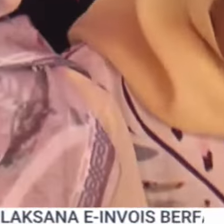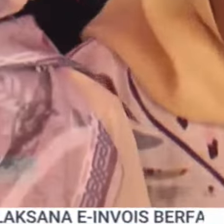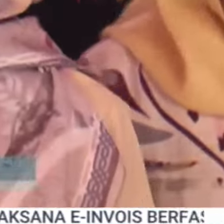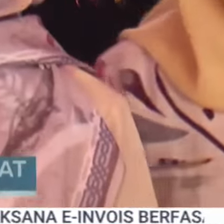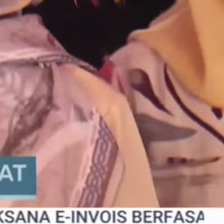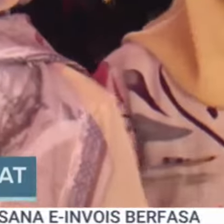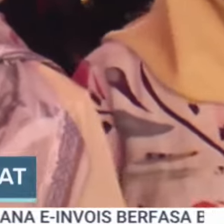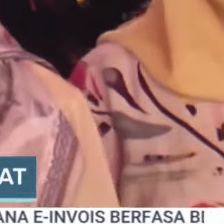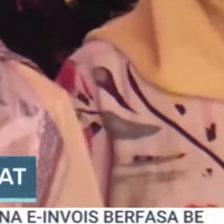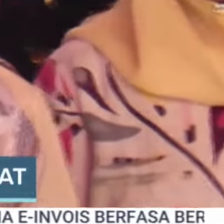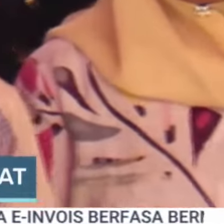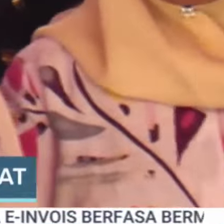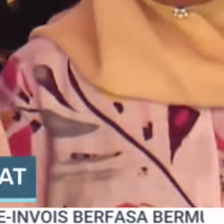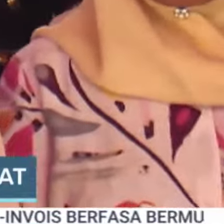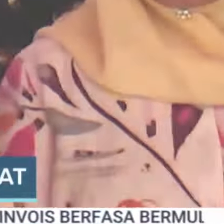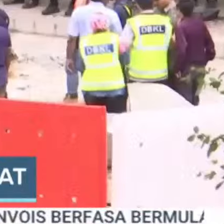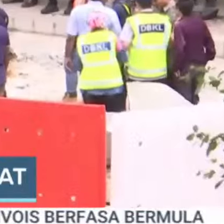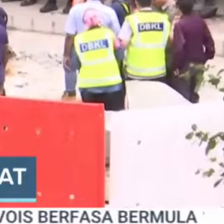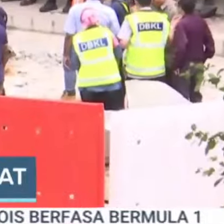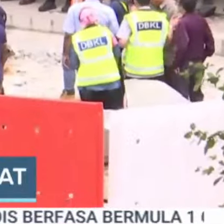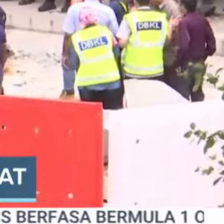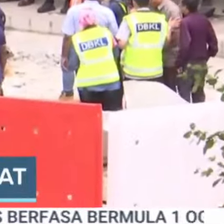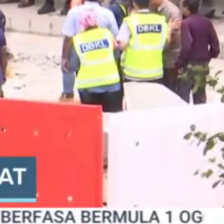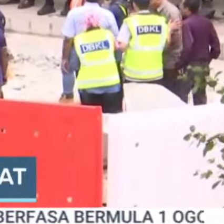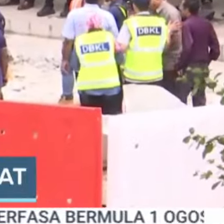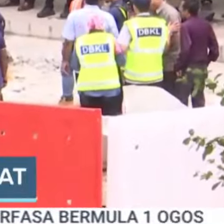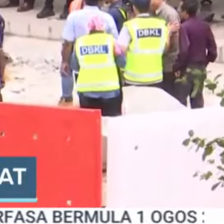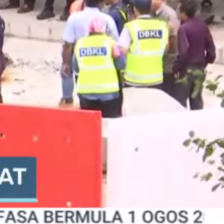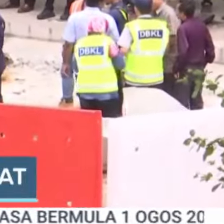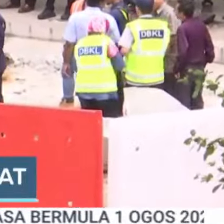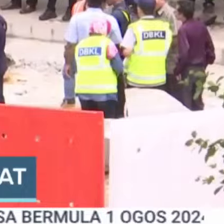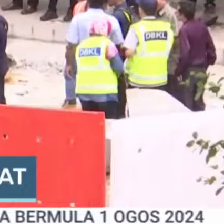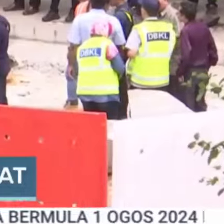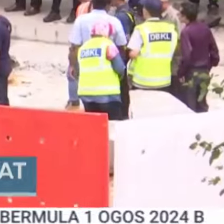Operasi SAR Tanah Jelos dihentikan.